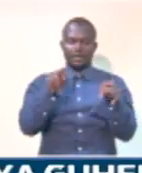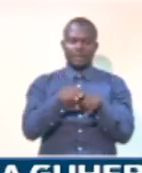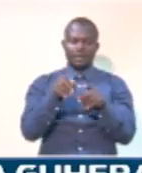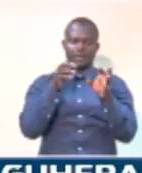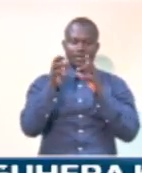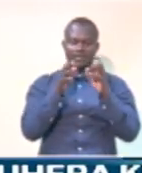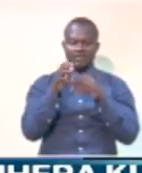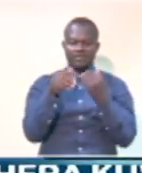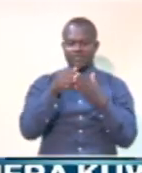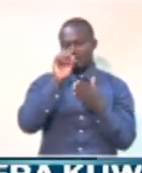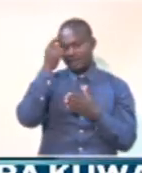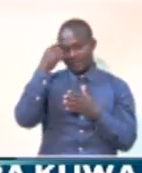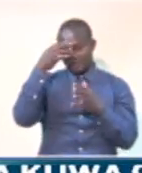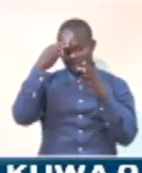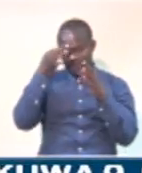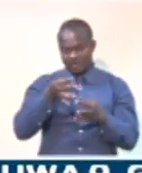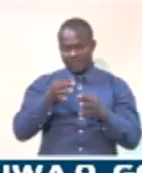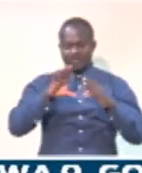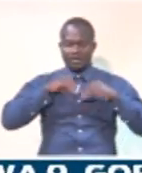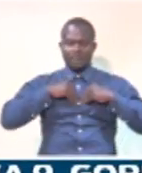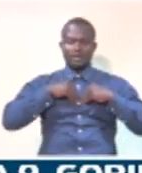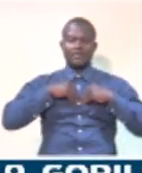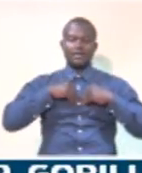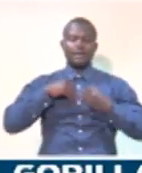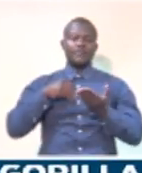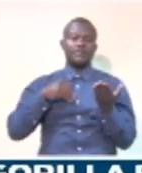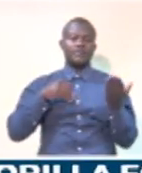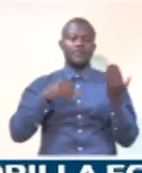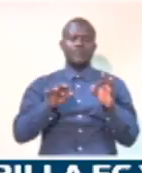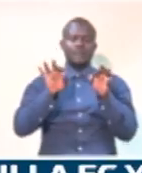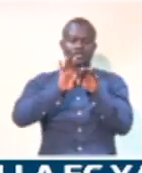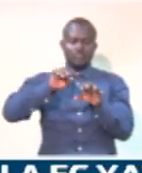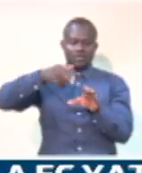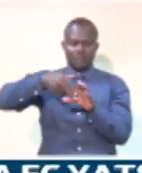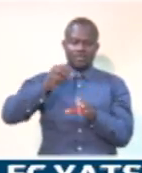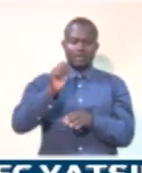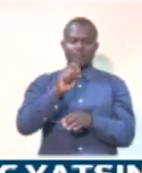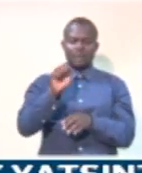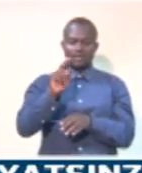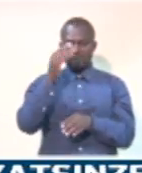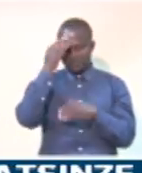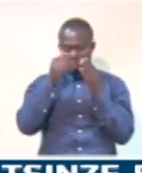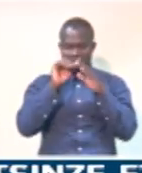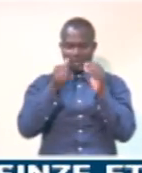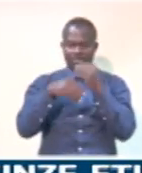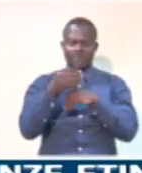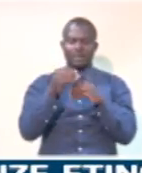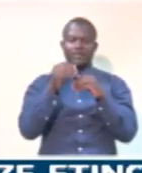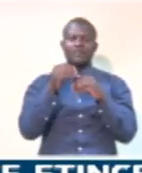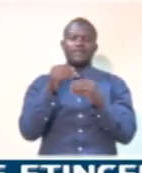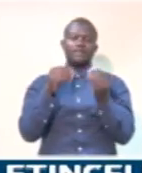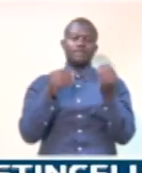byavuzwe leta yahisemo kwigomwa byanye n'ibiciro bya mazutu kugira ngo ndetse n'ibyo bikoresho baje kuboneka cyangwa se ibicuruzwa